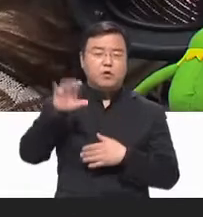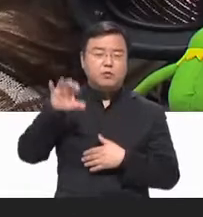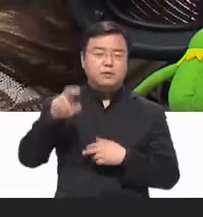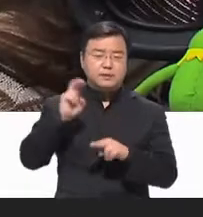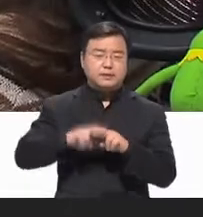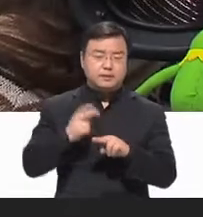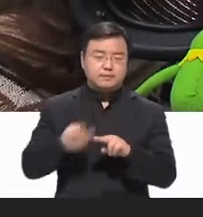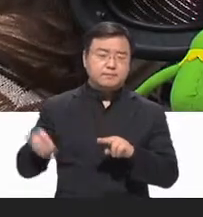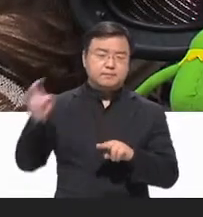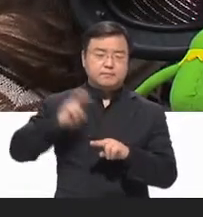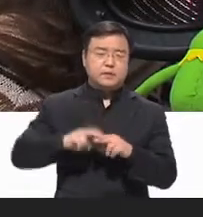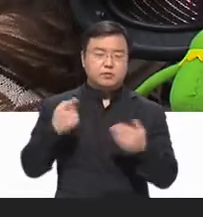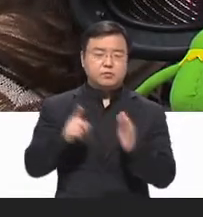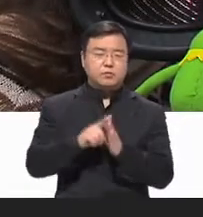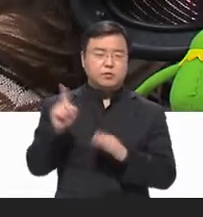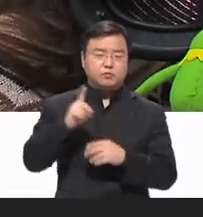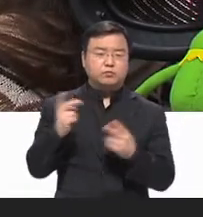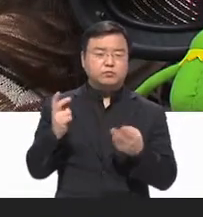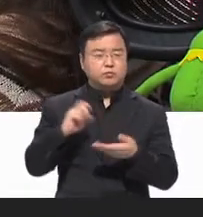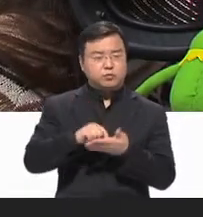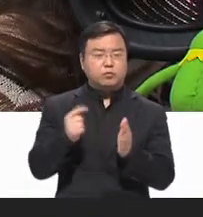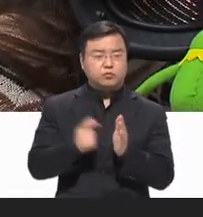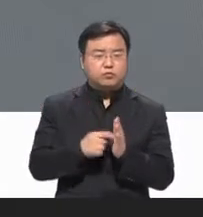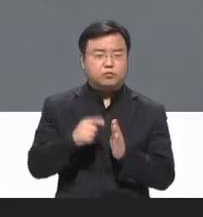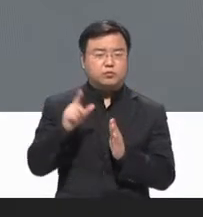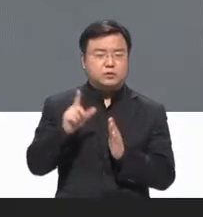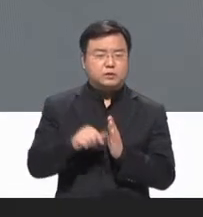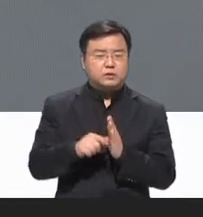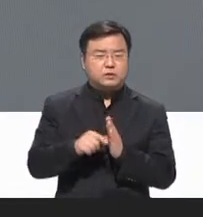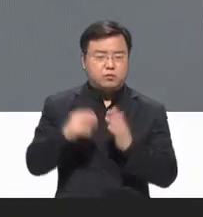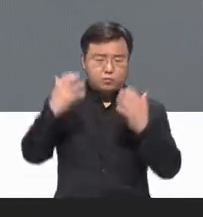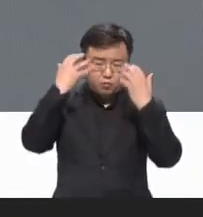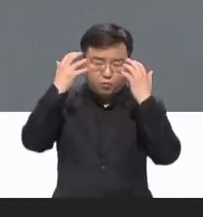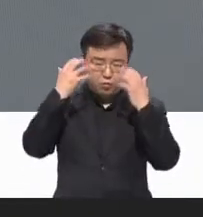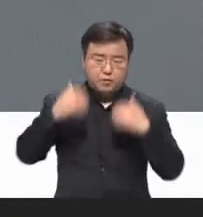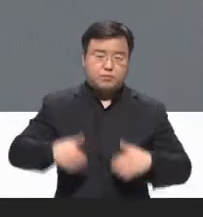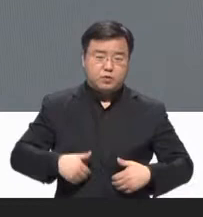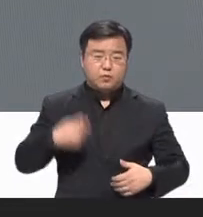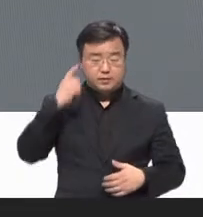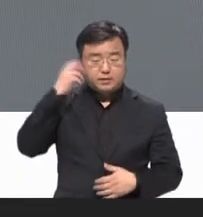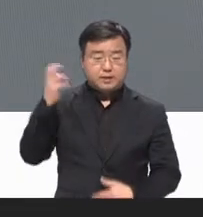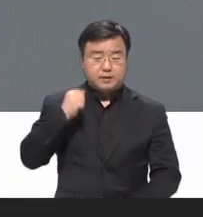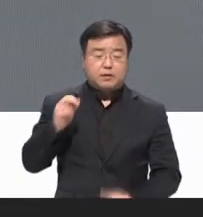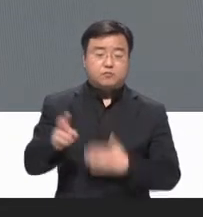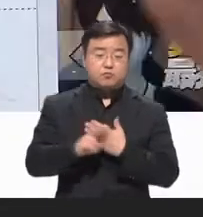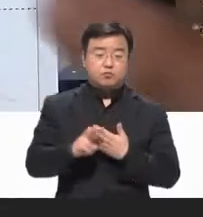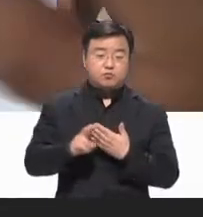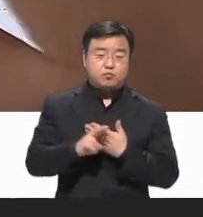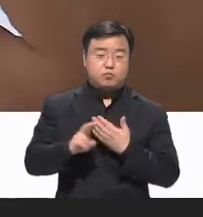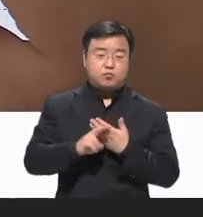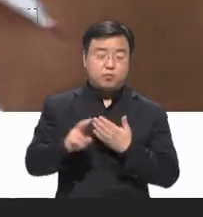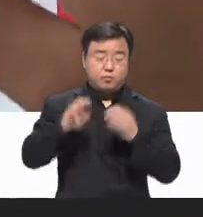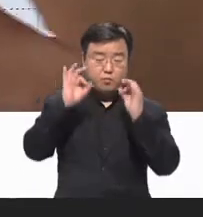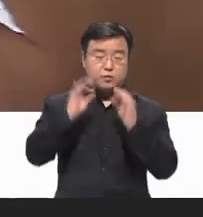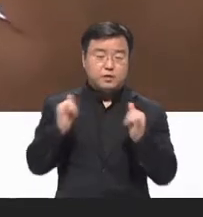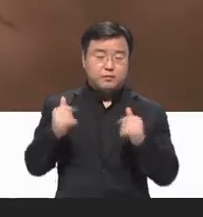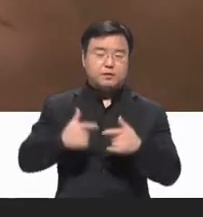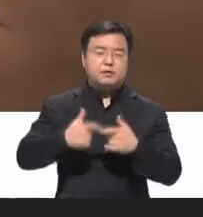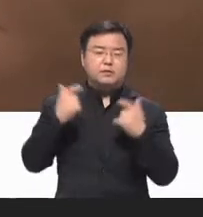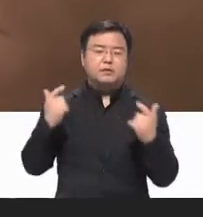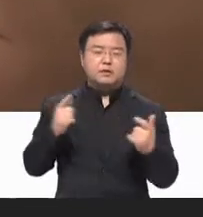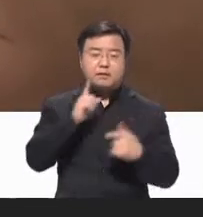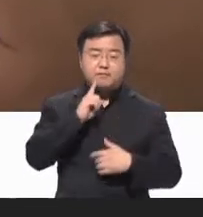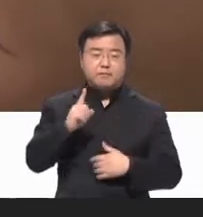위해서 좀 겪게 되는 시연 중 하나라고 좀 생각을 하고 있어요 예 불법 유통이 많아졌다는 건 반대로 또 찾는